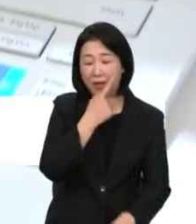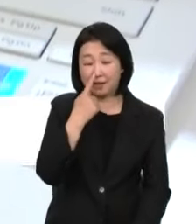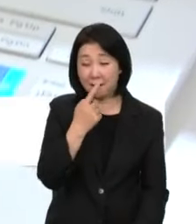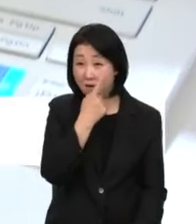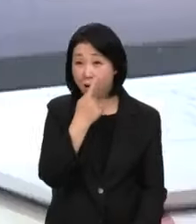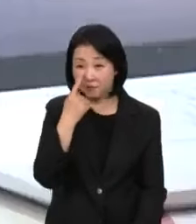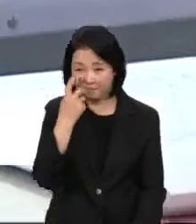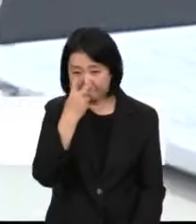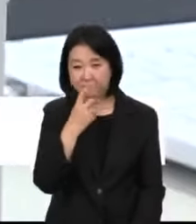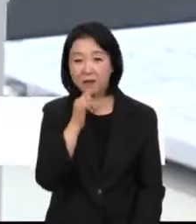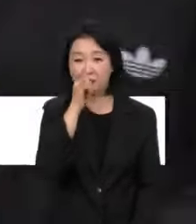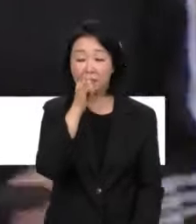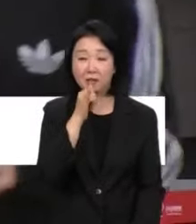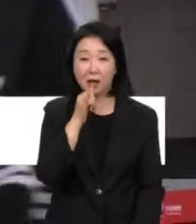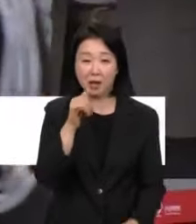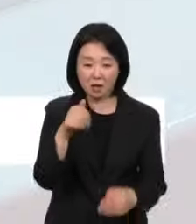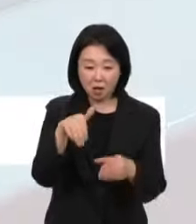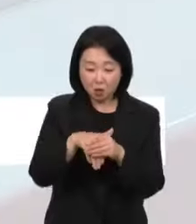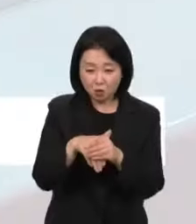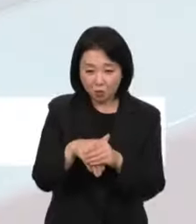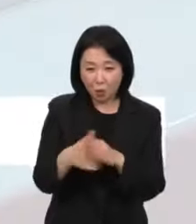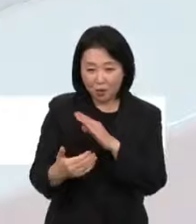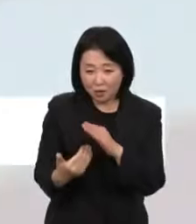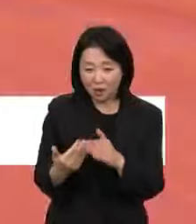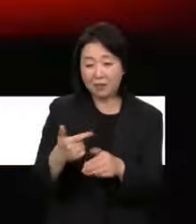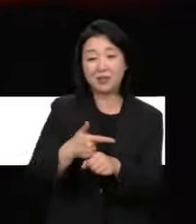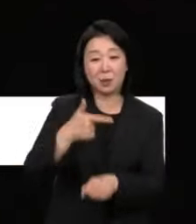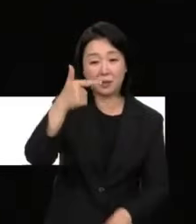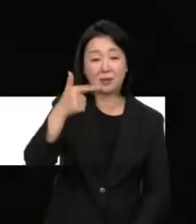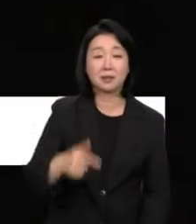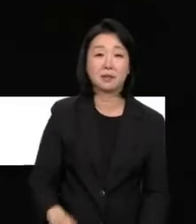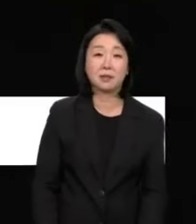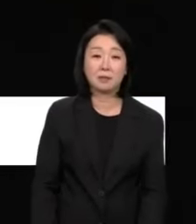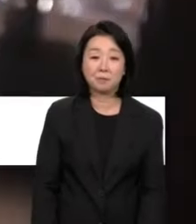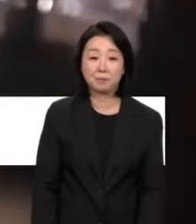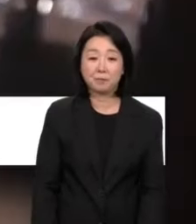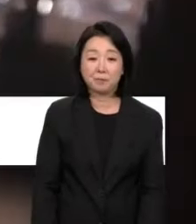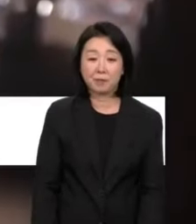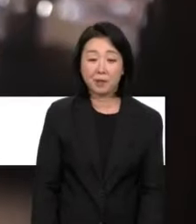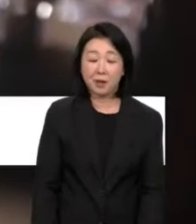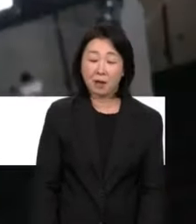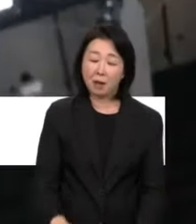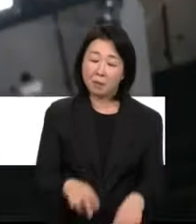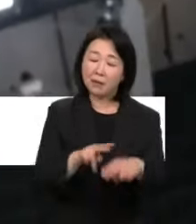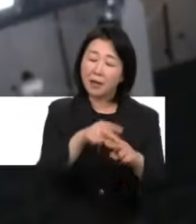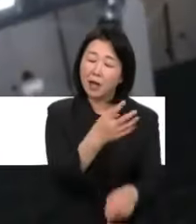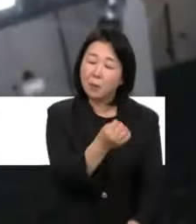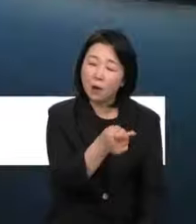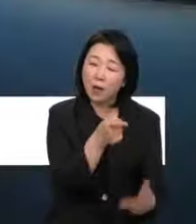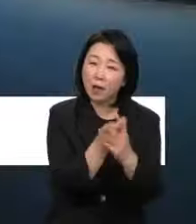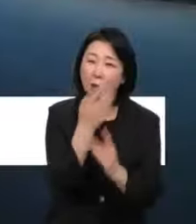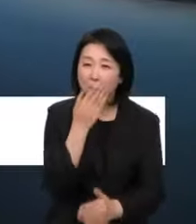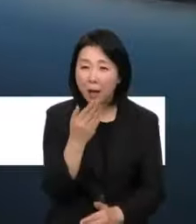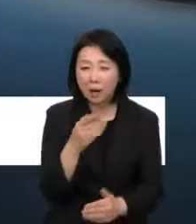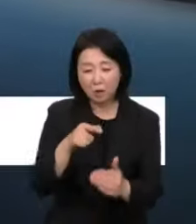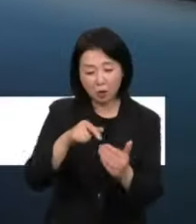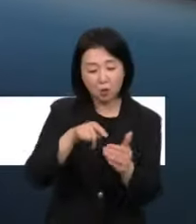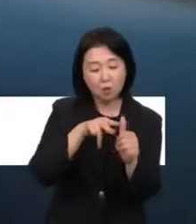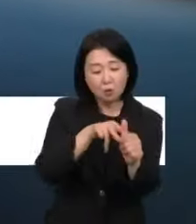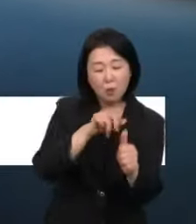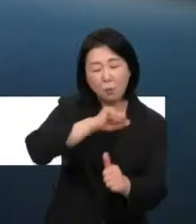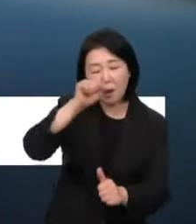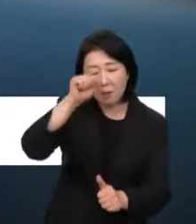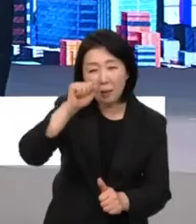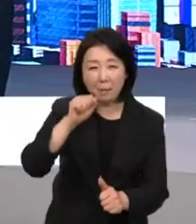텐데요. 투표 종료 직후인 오후 6시, 정당별 예상 의석수와 후보별 당선 확률에 따른 지역구